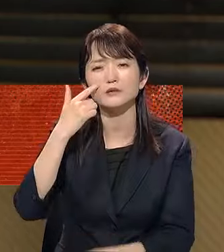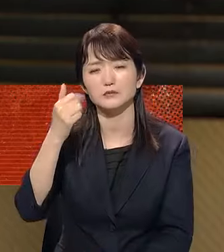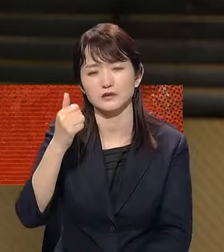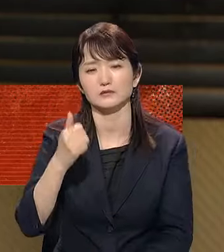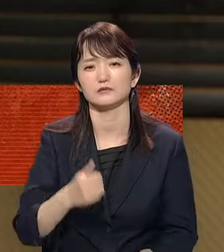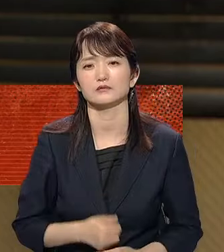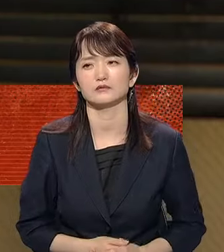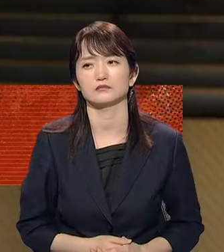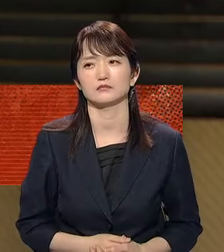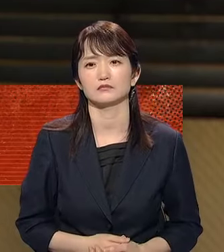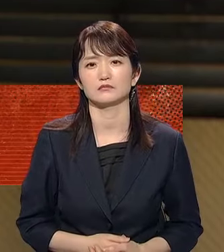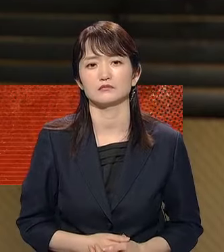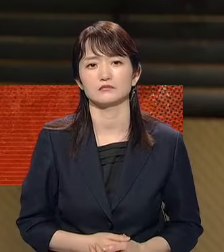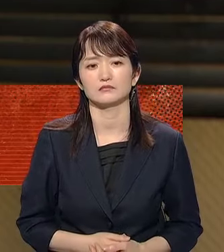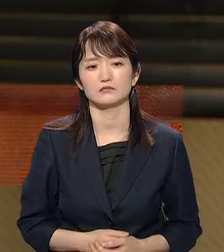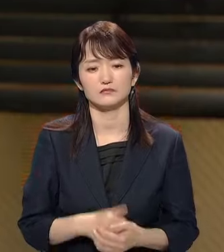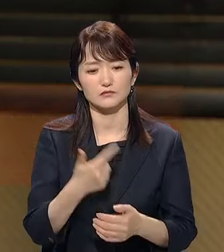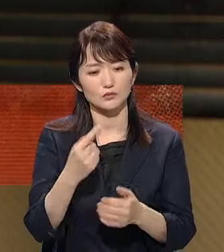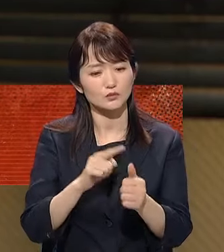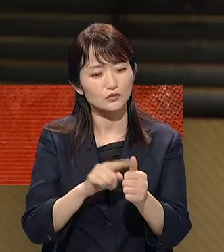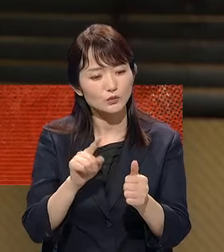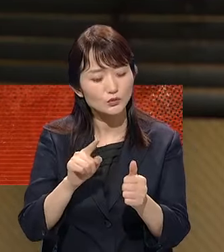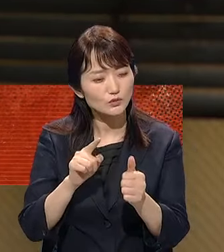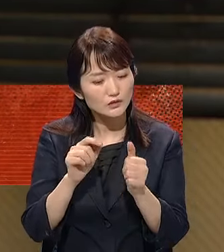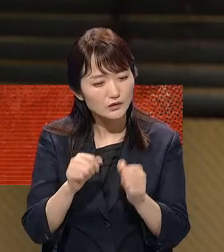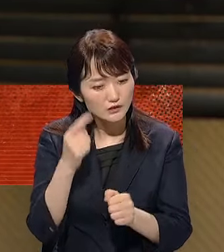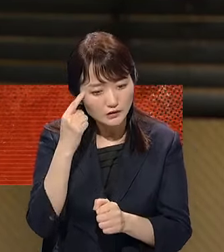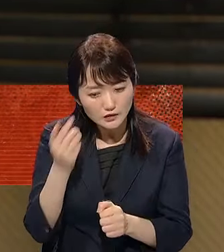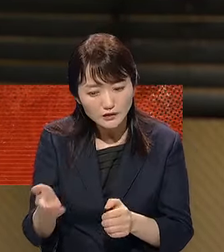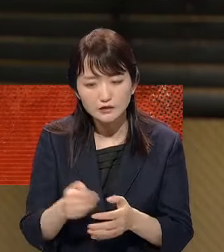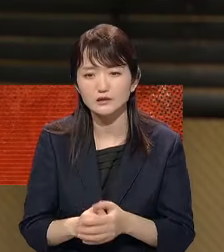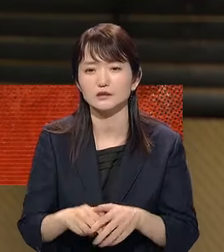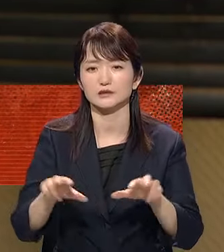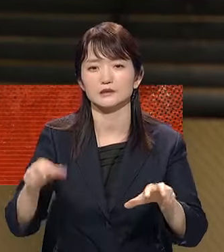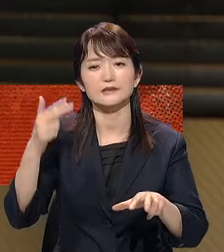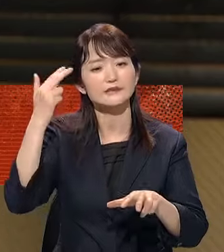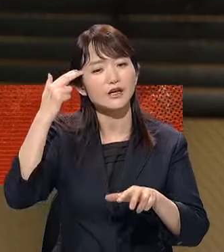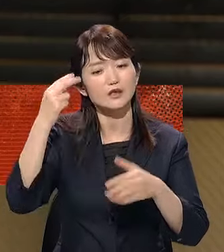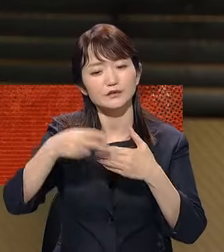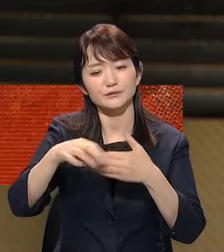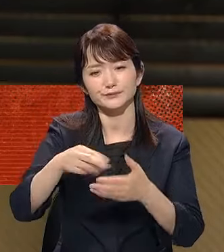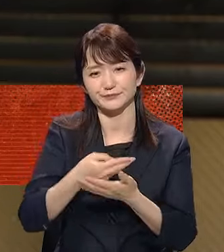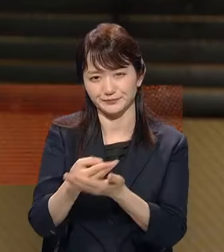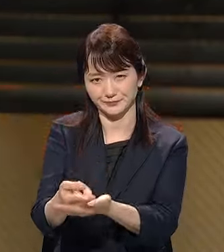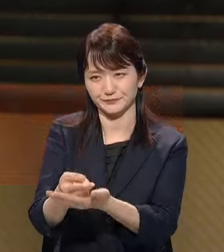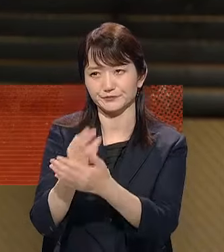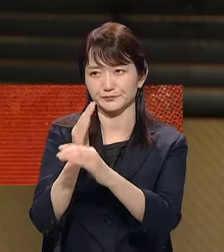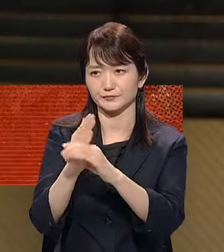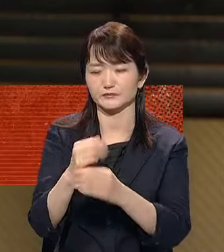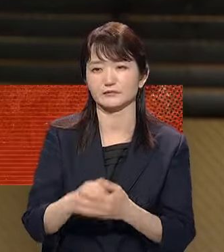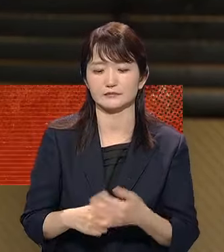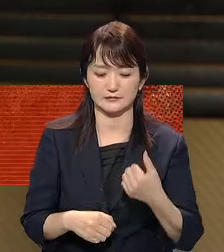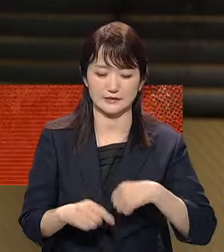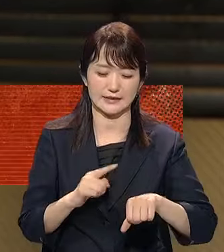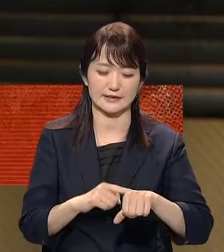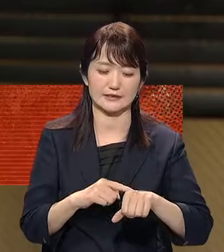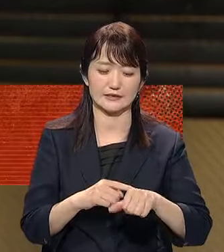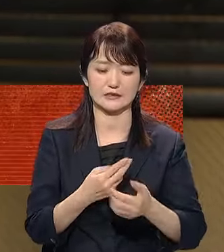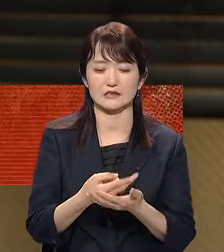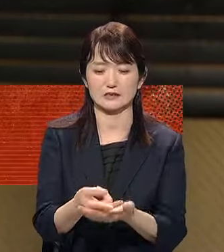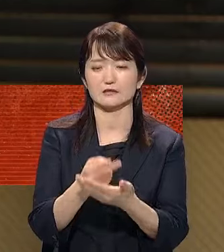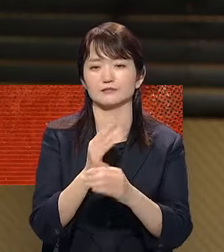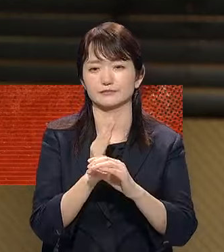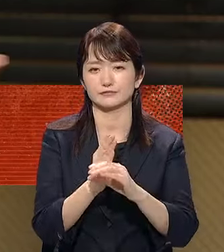얘기하고, 그 사람 어디 있냐고 하니까 그 사람은 지금 정신병원에 입원 중이다. 자기 아들은 입원